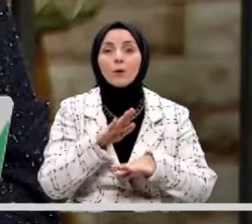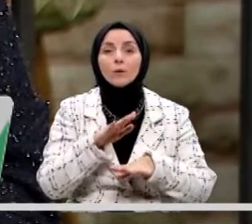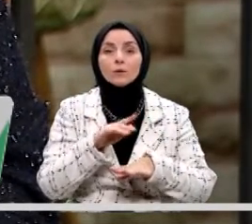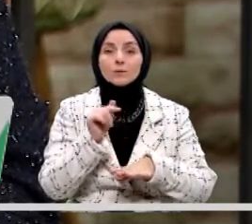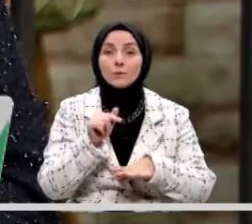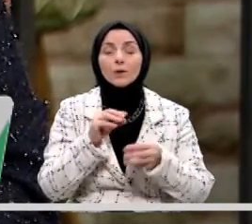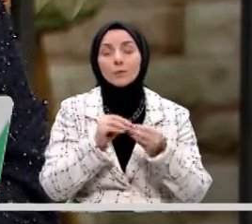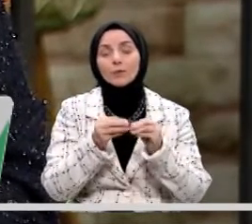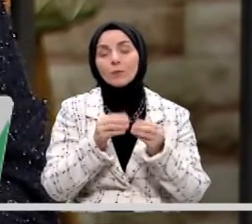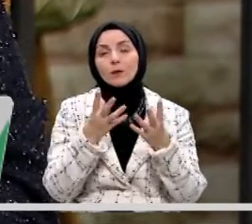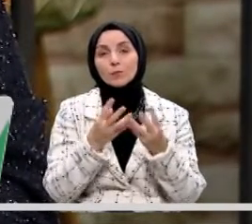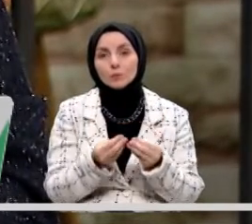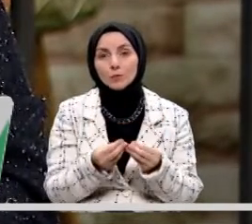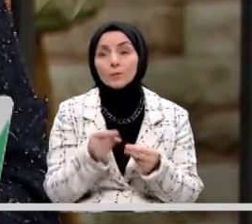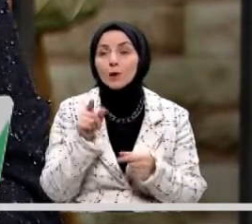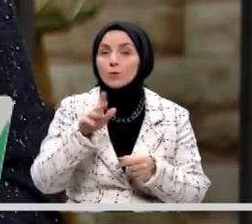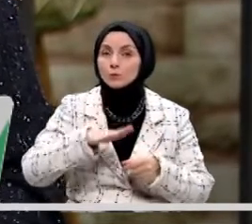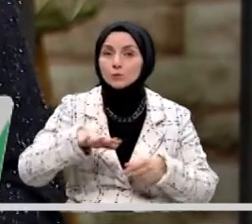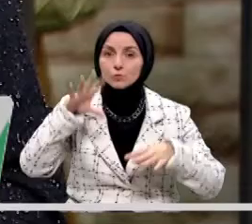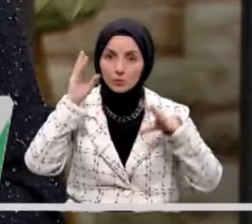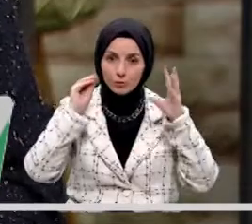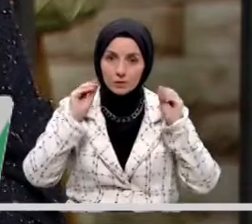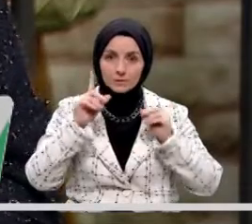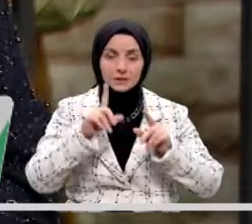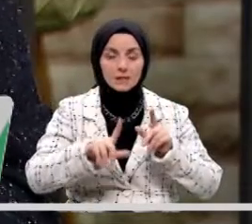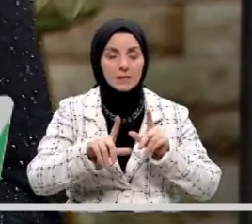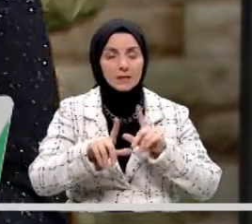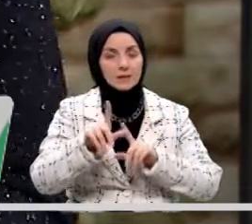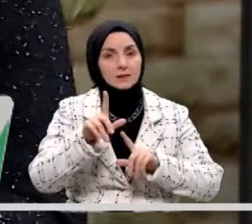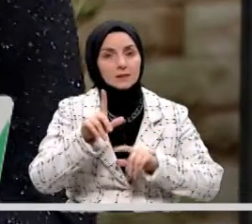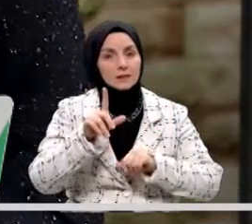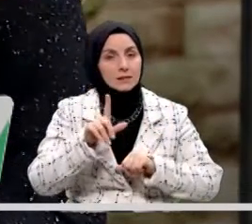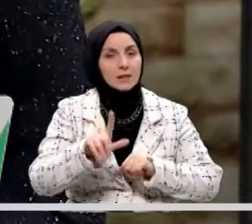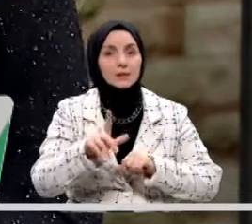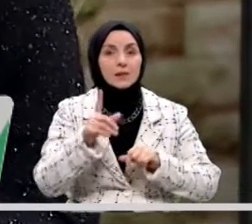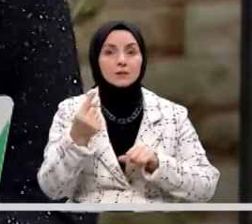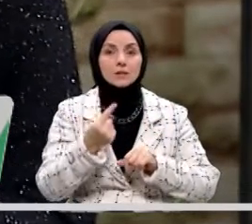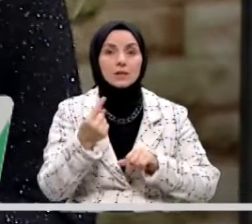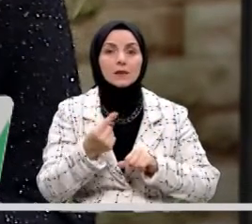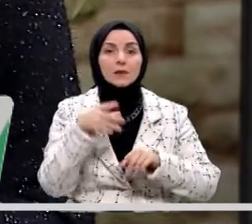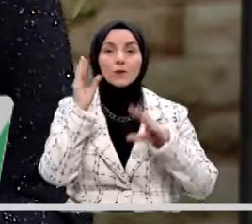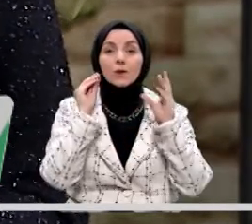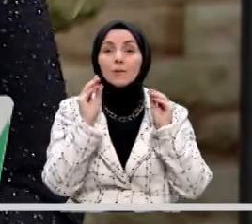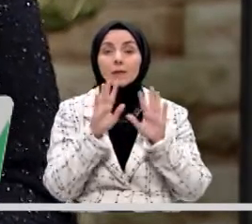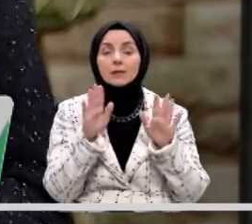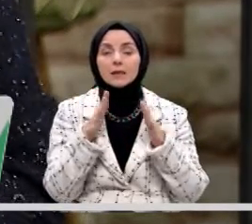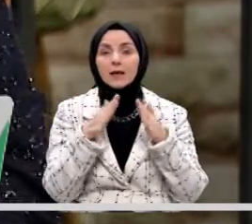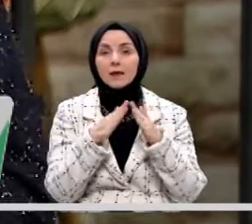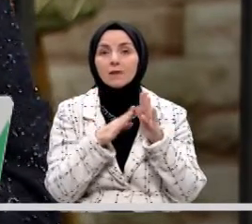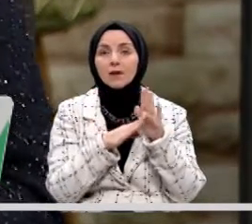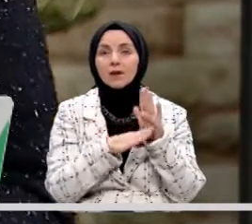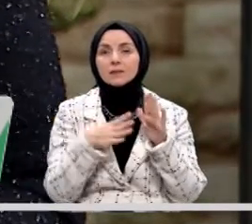öğrenmesi gerekenleri öğrenmek yerine sürekli ev hayatını talep etmesinden dolayı